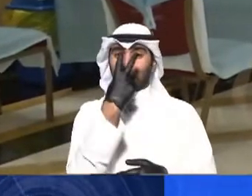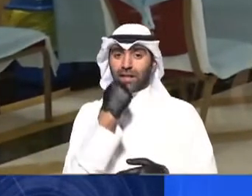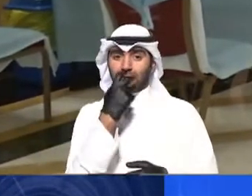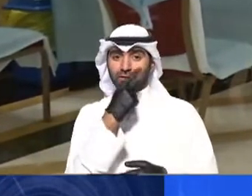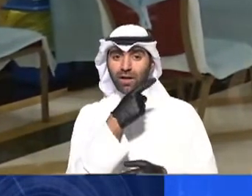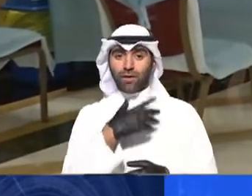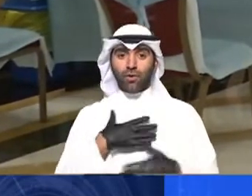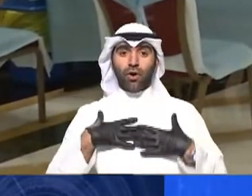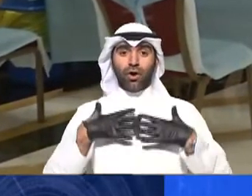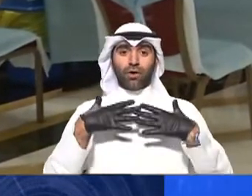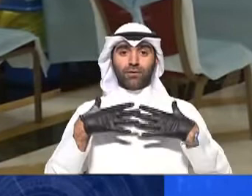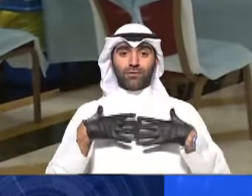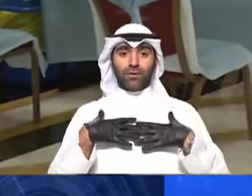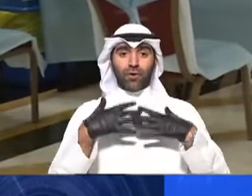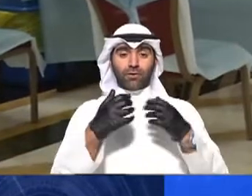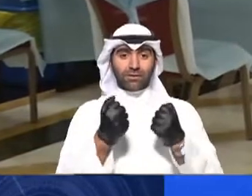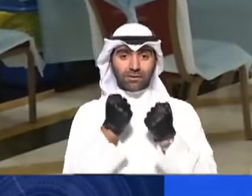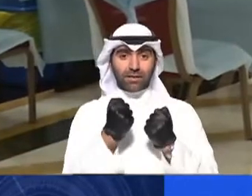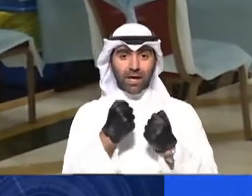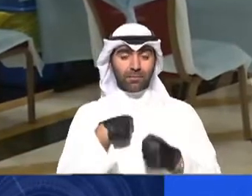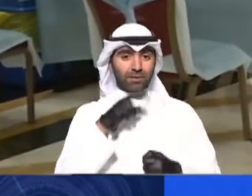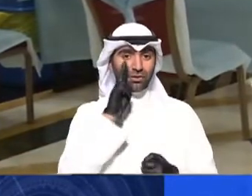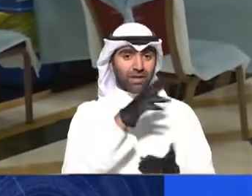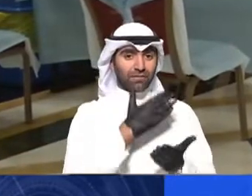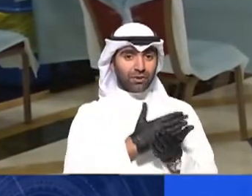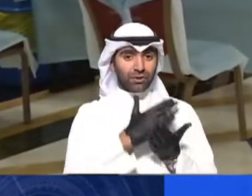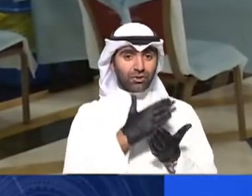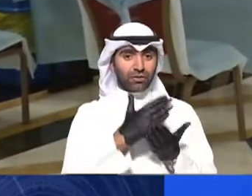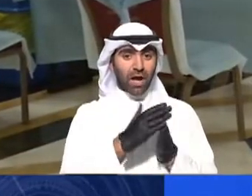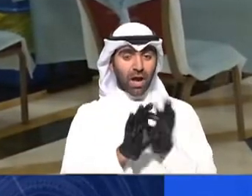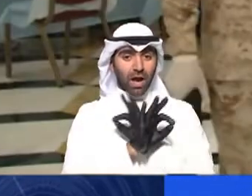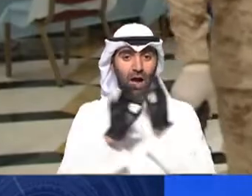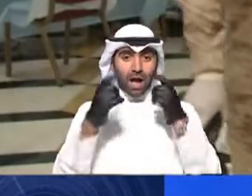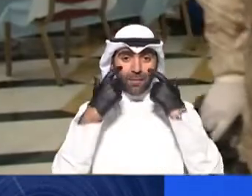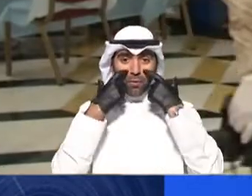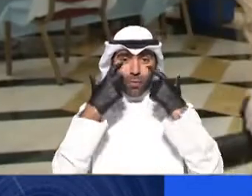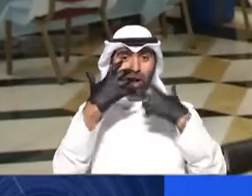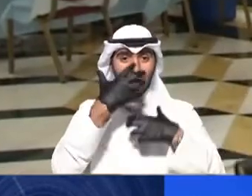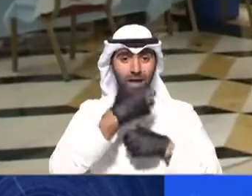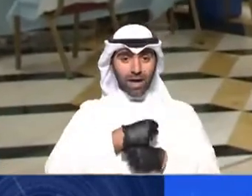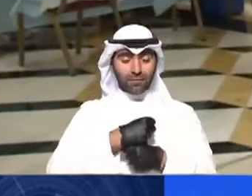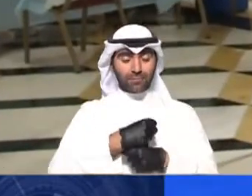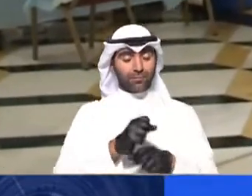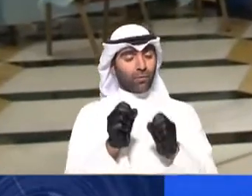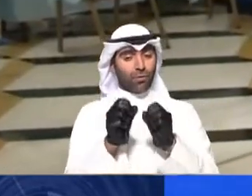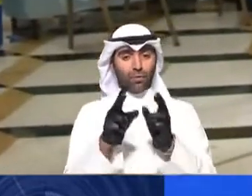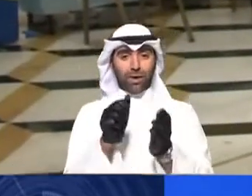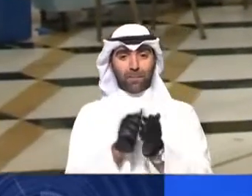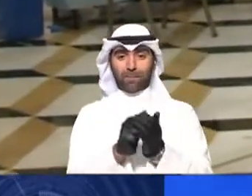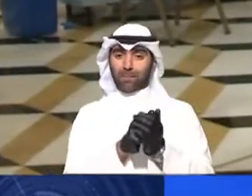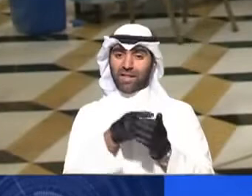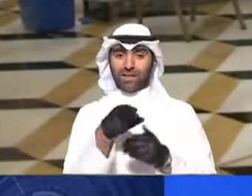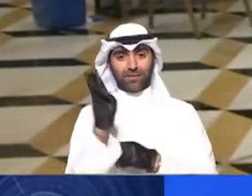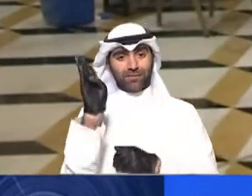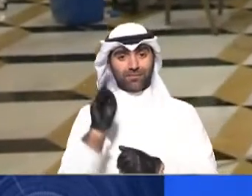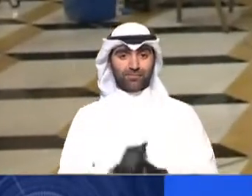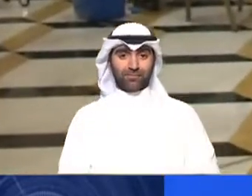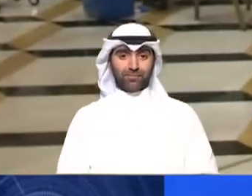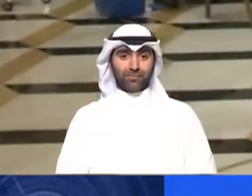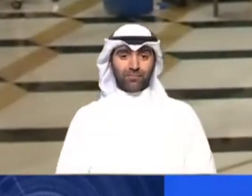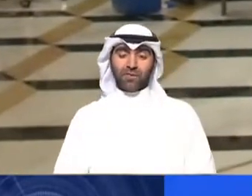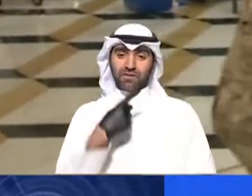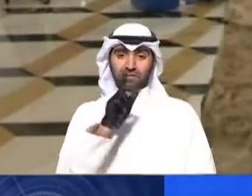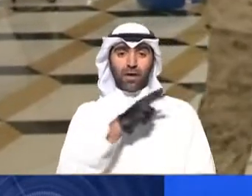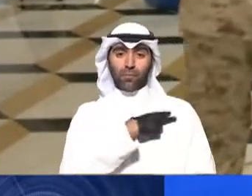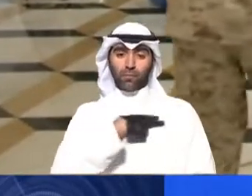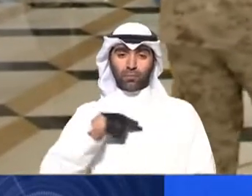من الإصابة وإكمال كل الإجراءات نبتدي إن شاء الله في خروجهم تباعا. الجهود الجبارة التي تبذلها وزارتي الدفاع والصحة